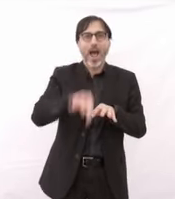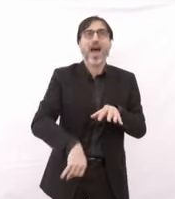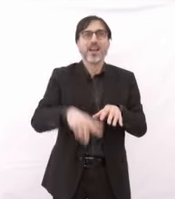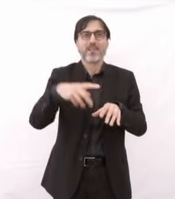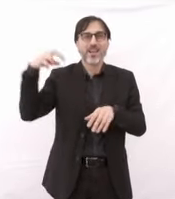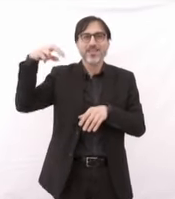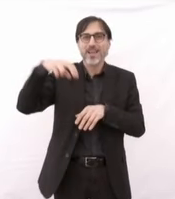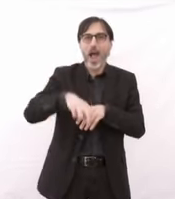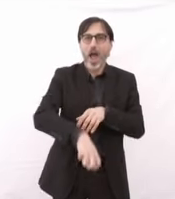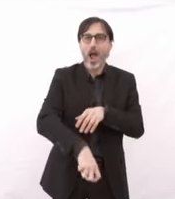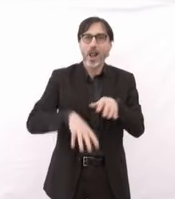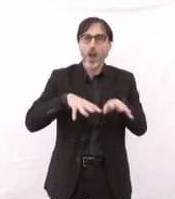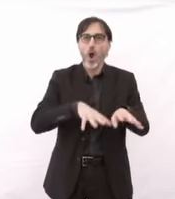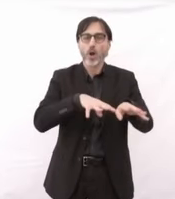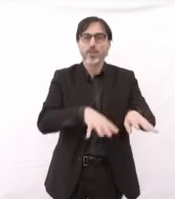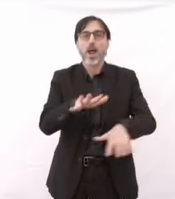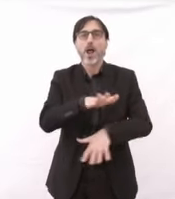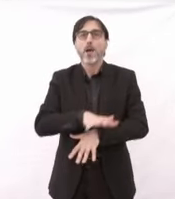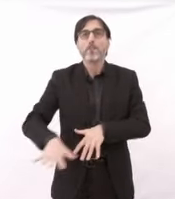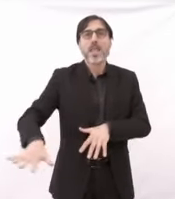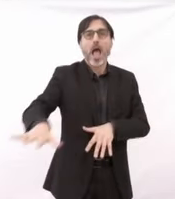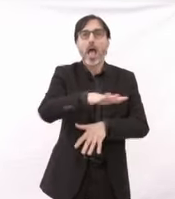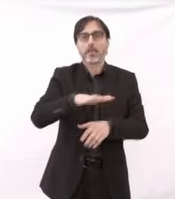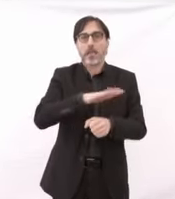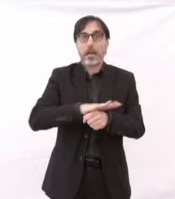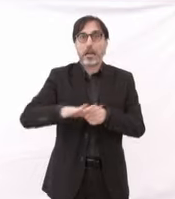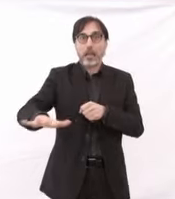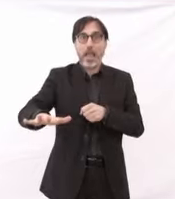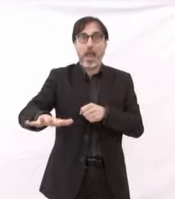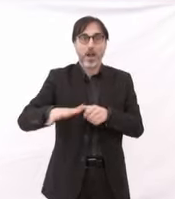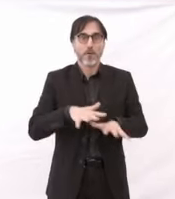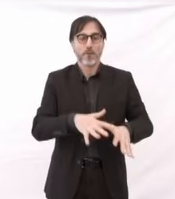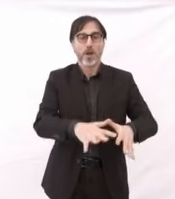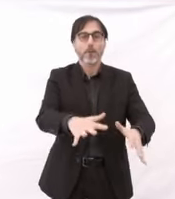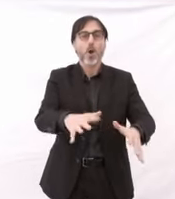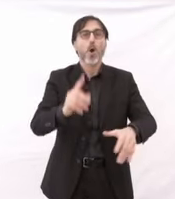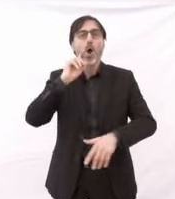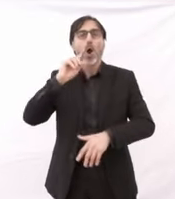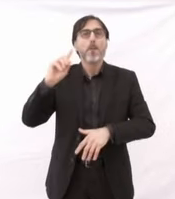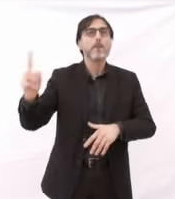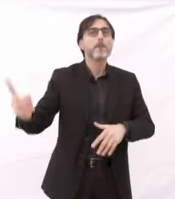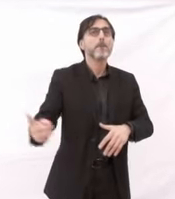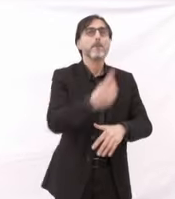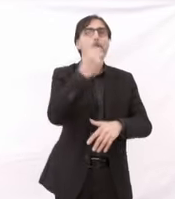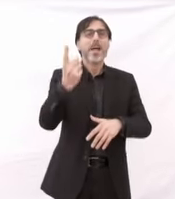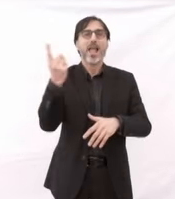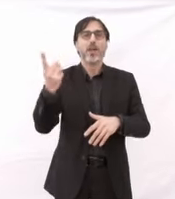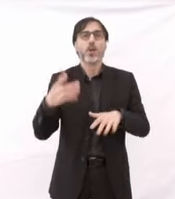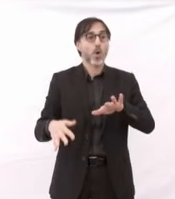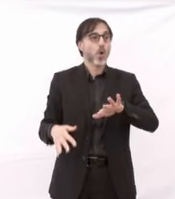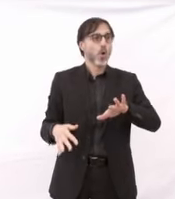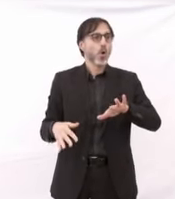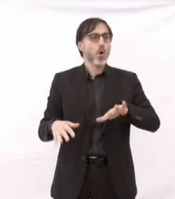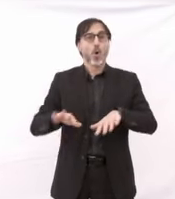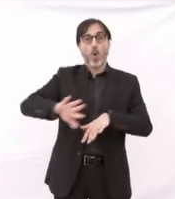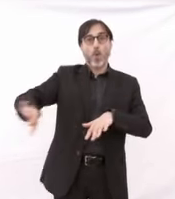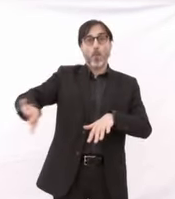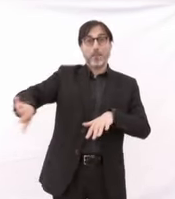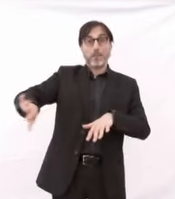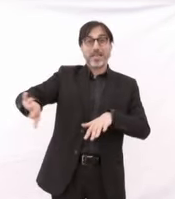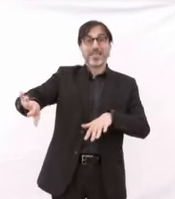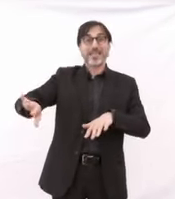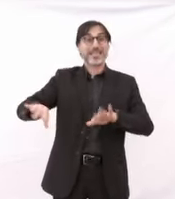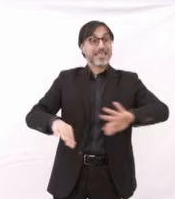le scalinate, quindi questa piazza va riempiendosi e sarebbe meglio che l'area da questa parte, quindi